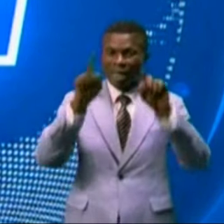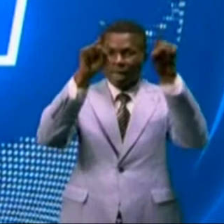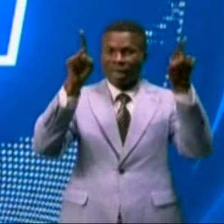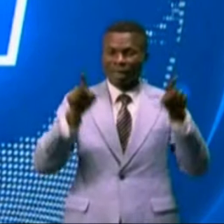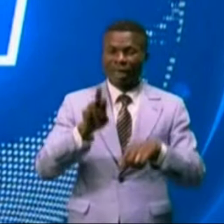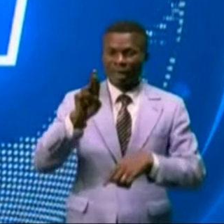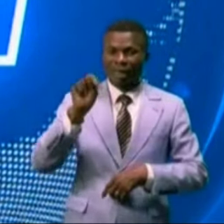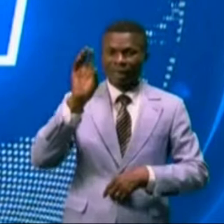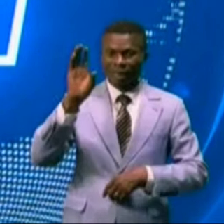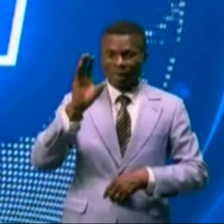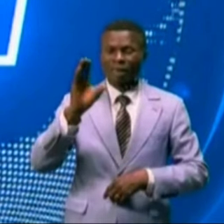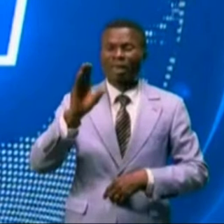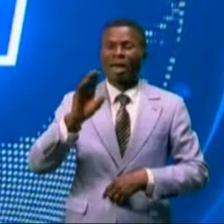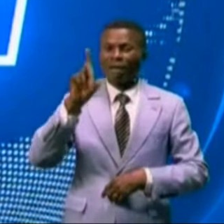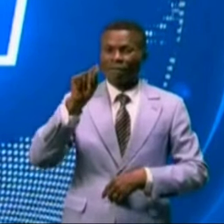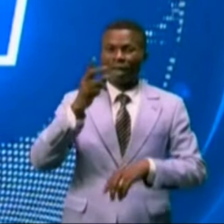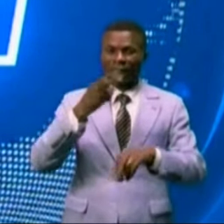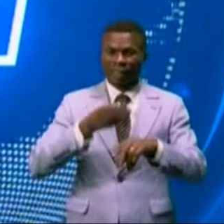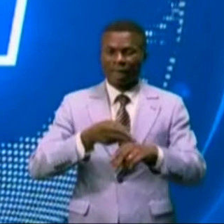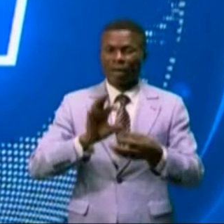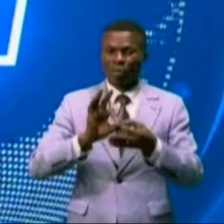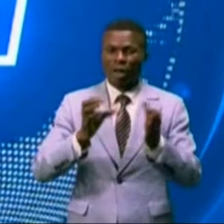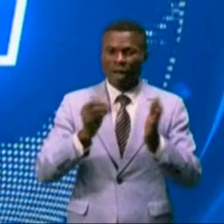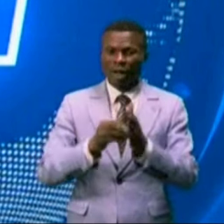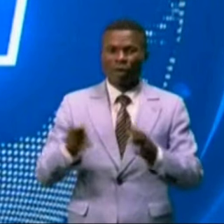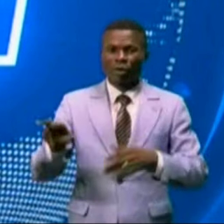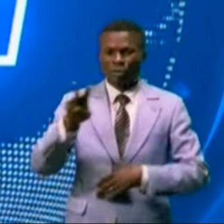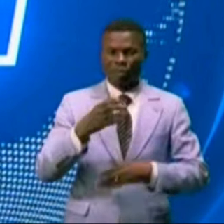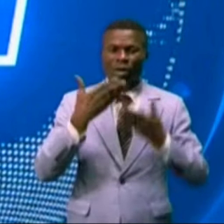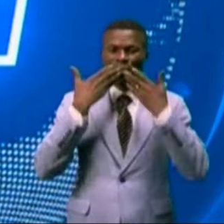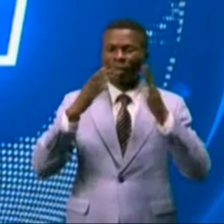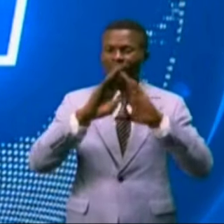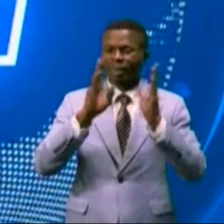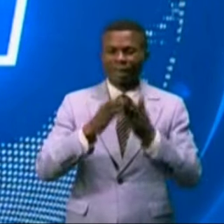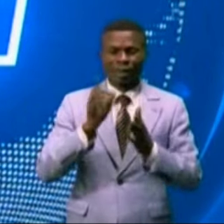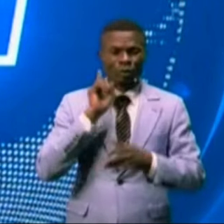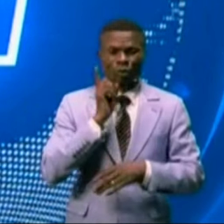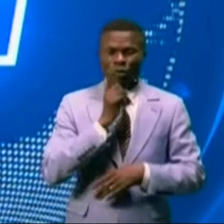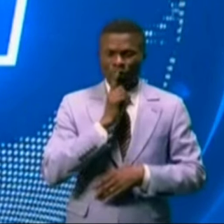d'Angèle Mabiala Landou. Merci de l'avoir suivi. Retrouvez tout à l'heure à